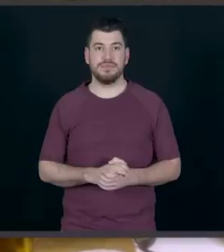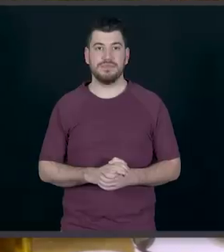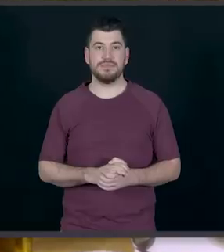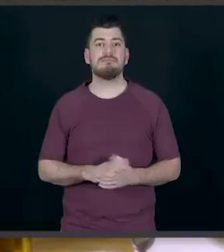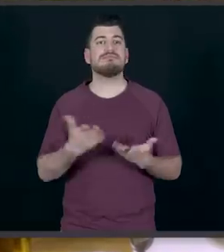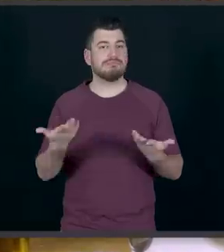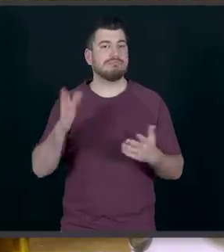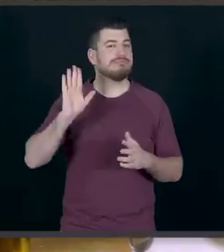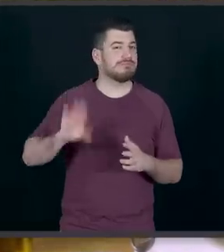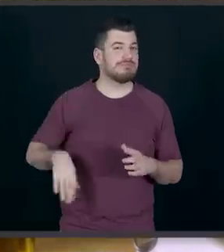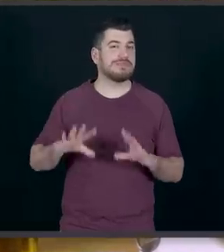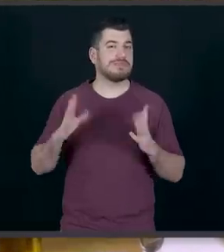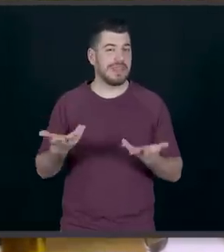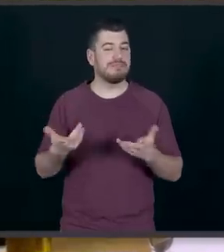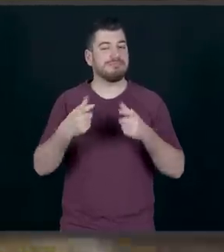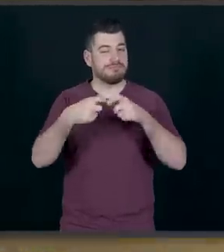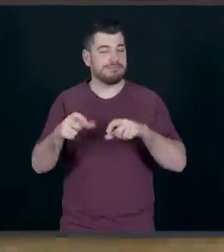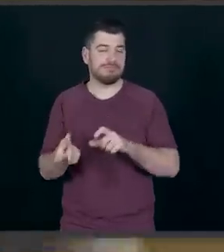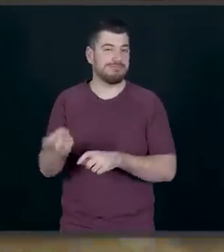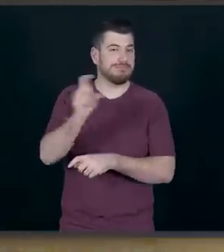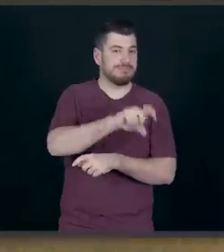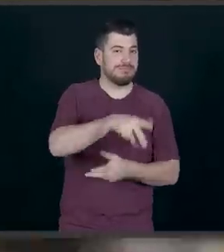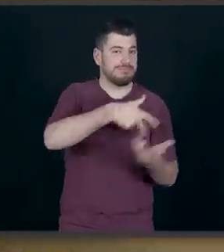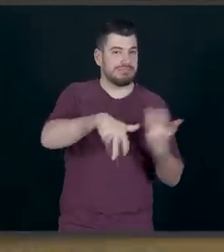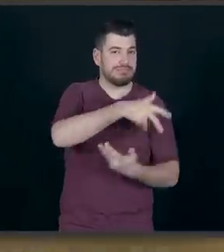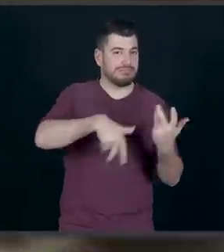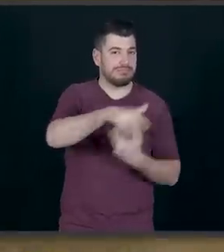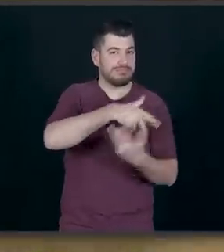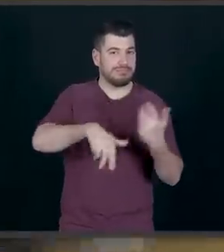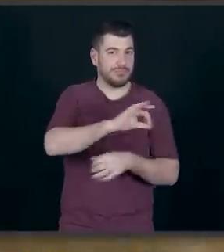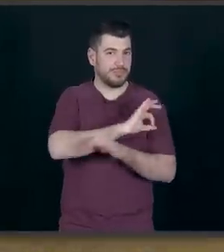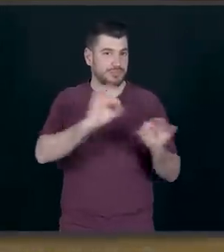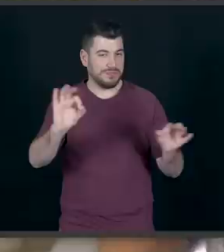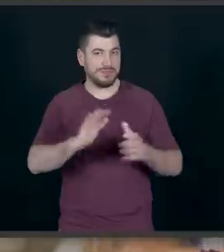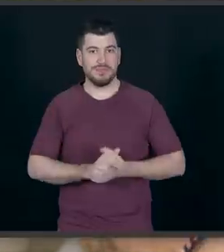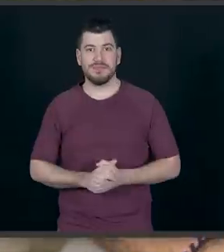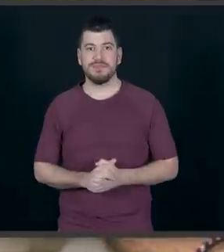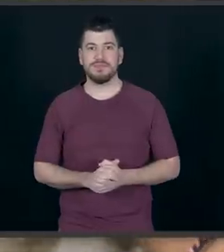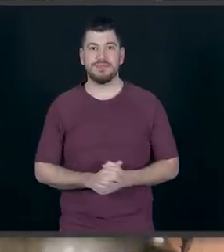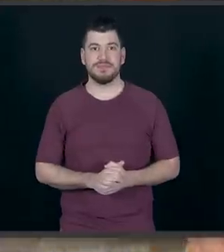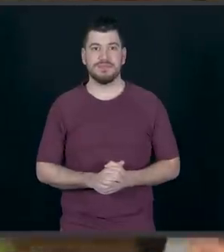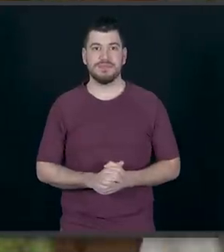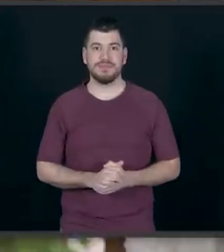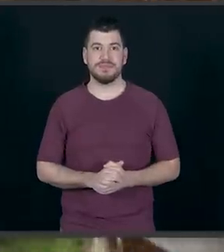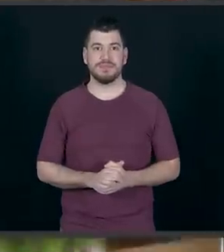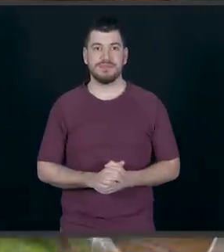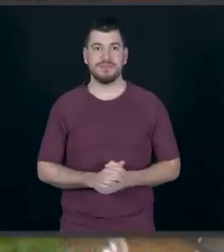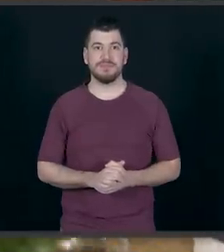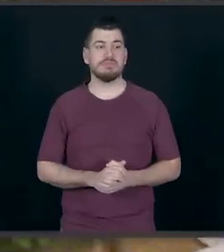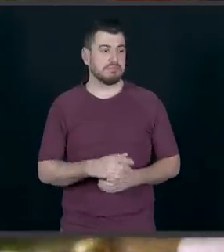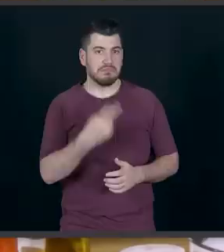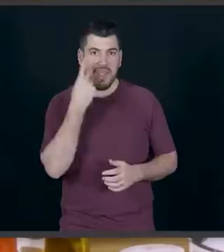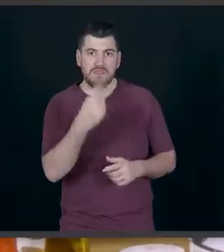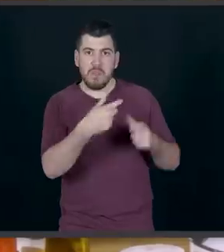Και το τελευταίο μας. Λοιπόν, Έχουν